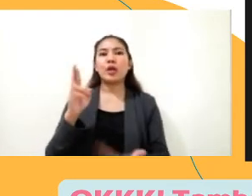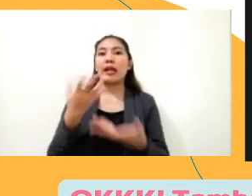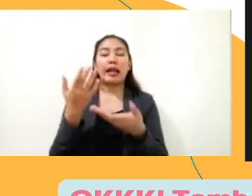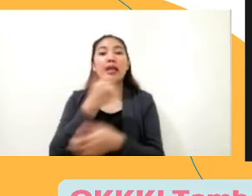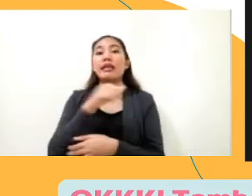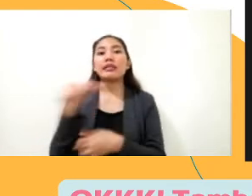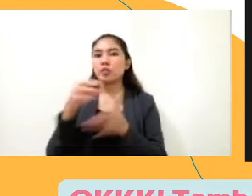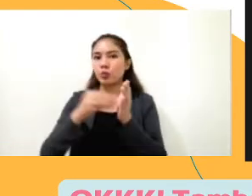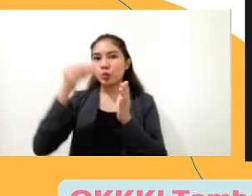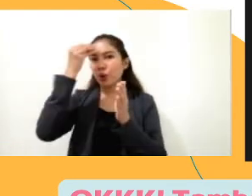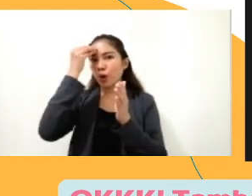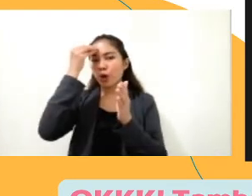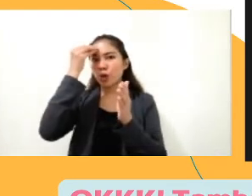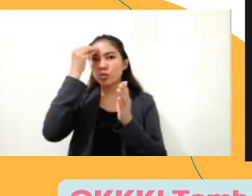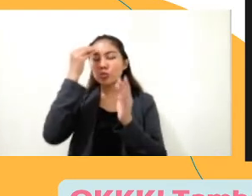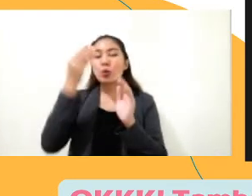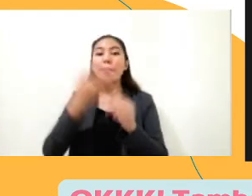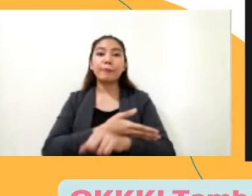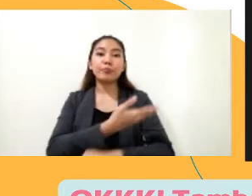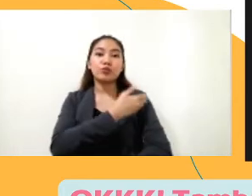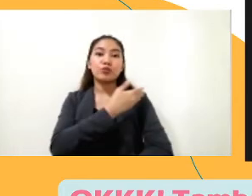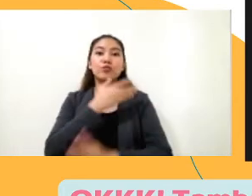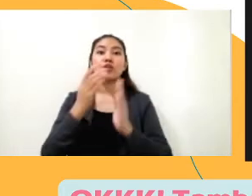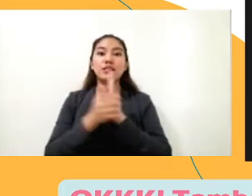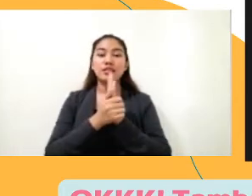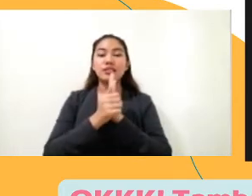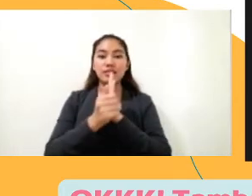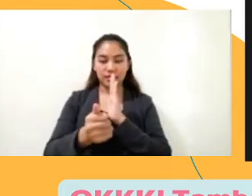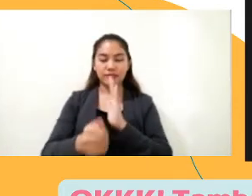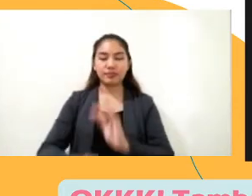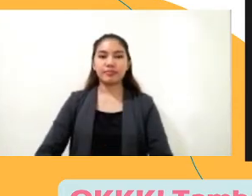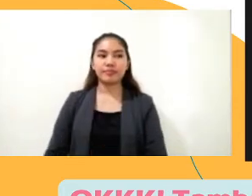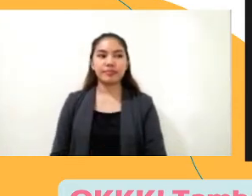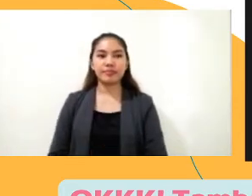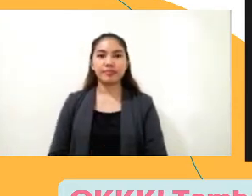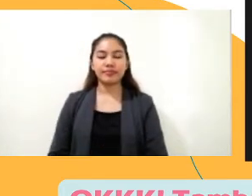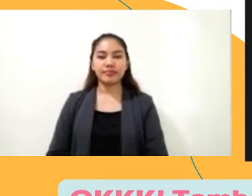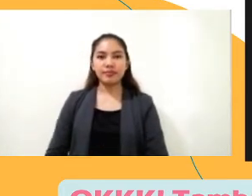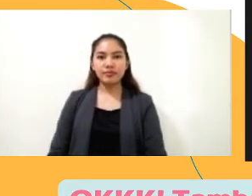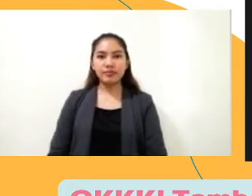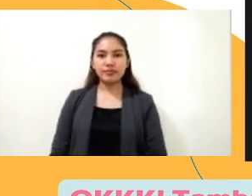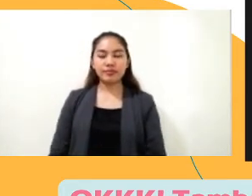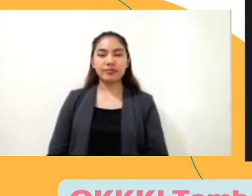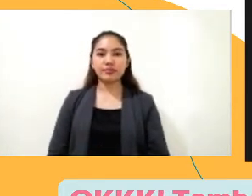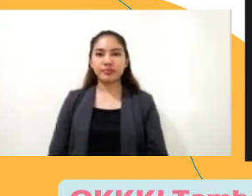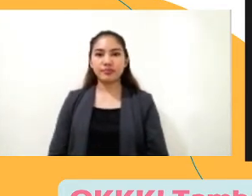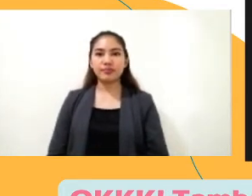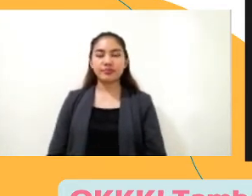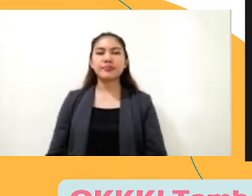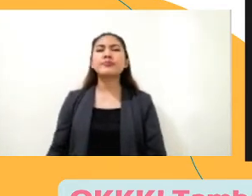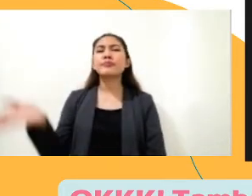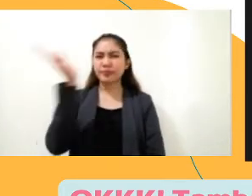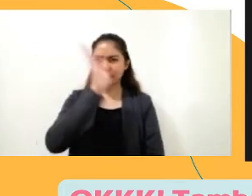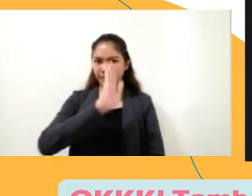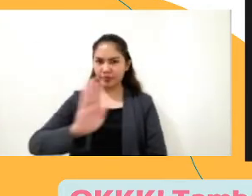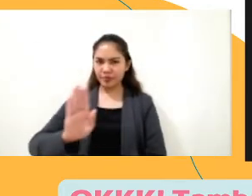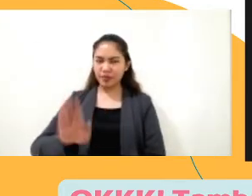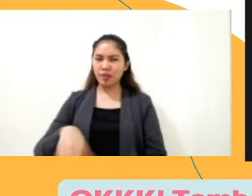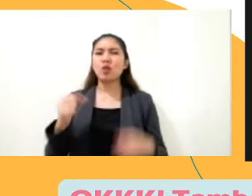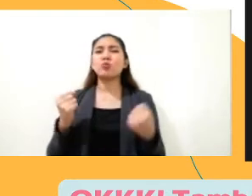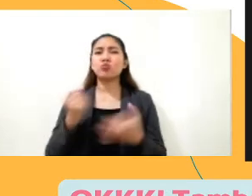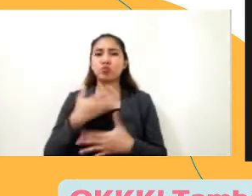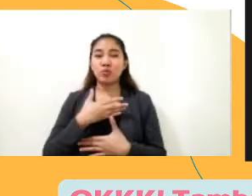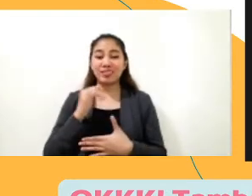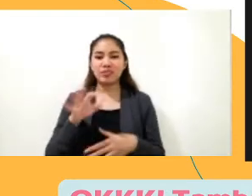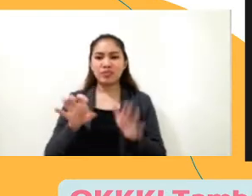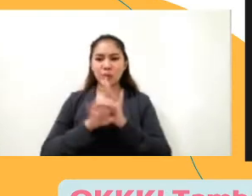ating kapasidad. At siyempre, huwag tayong matakot na magkamali. Okay?